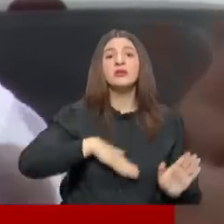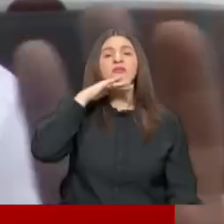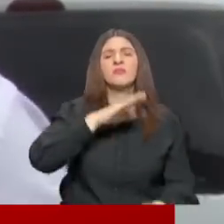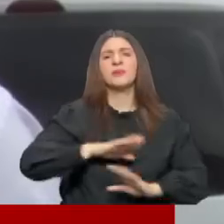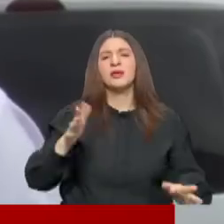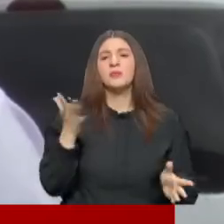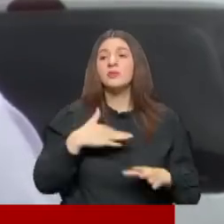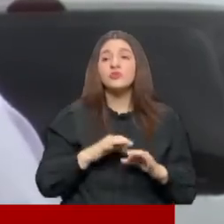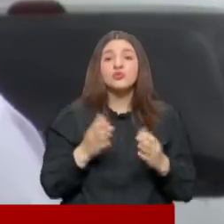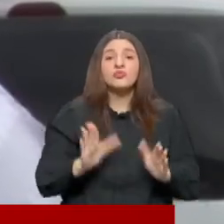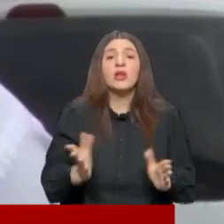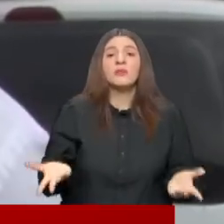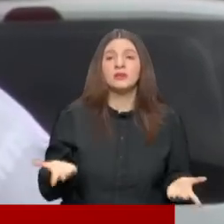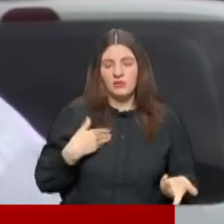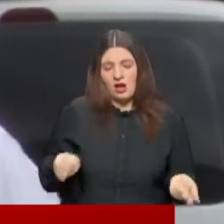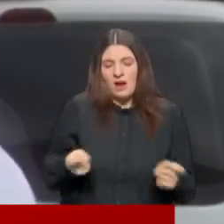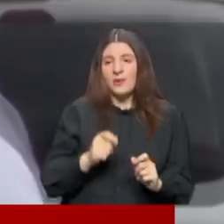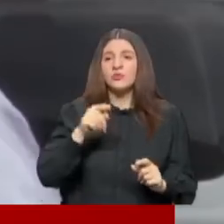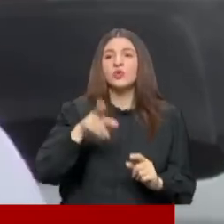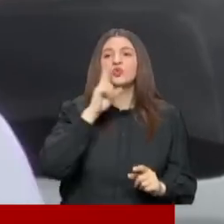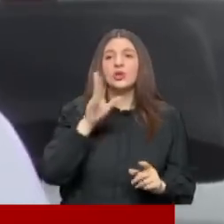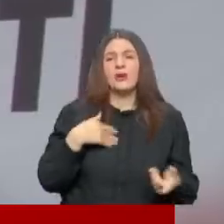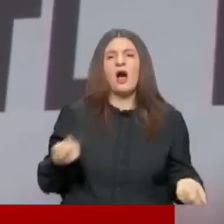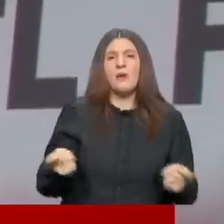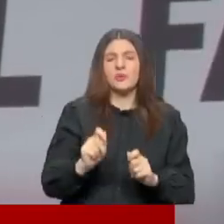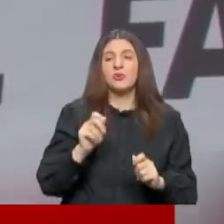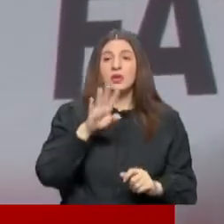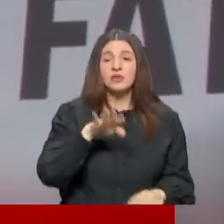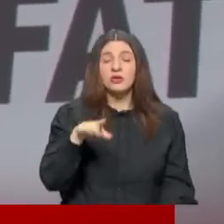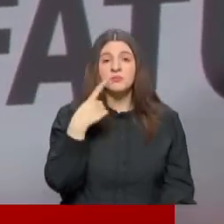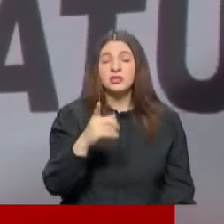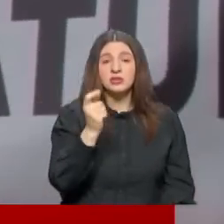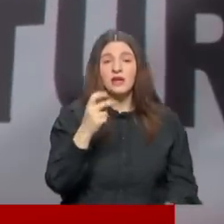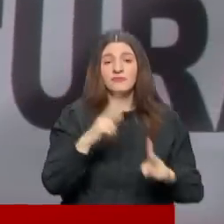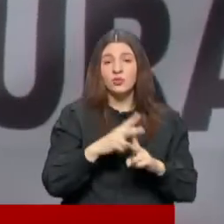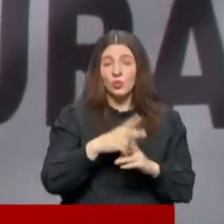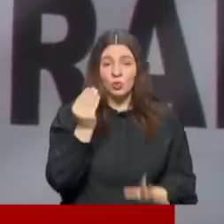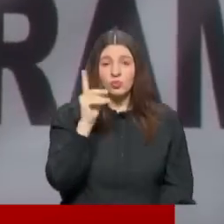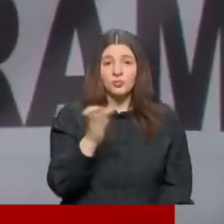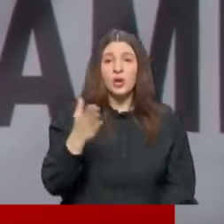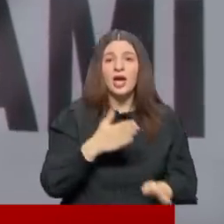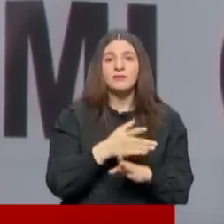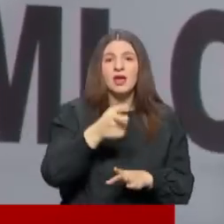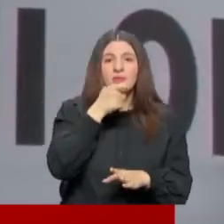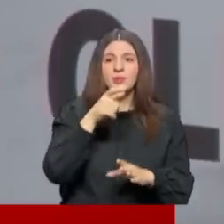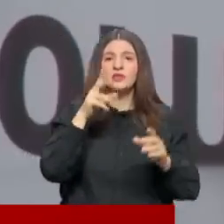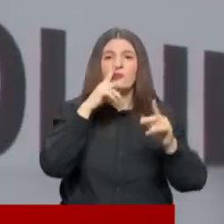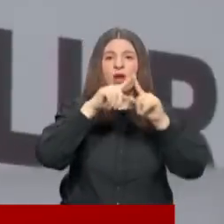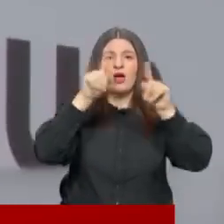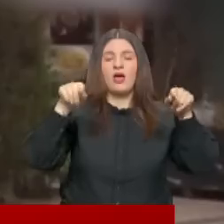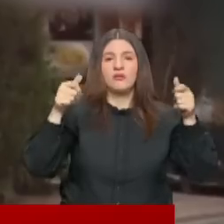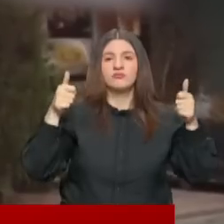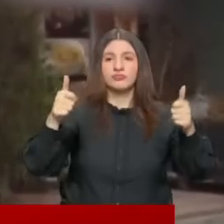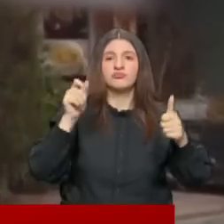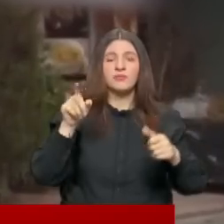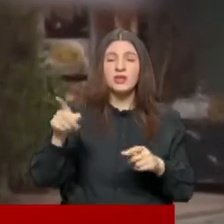artık. Başka çaremiz kalmadı. Kapattık zaten bugün son kapatıyoruz. 44 bin TL fatura mı olur? Ekmek teknesinin camını astı bu yazıyı